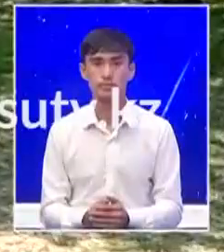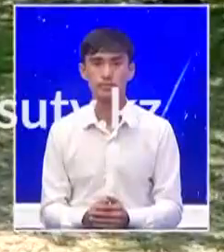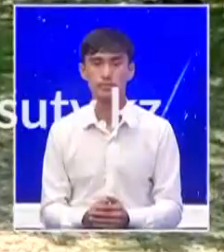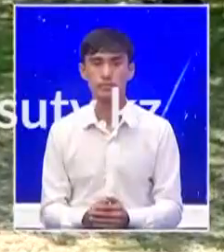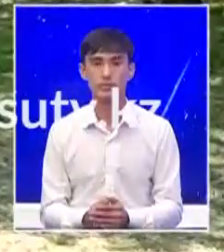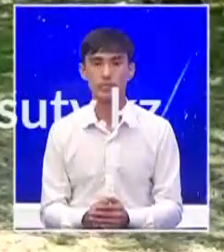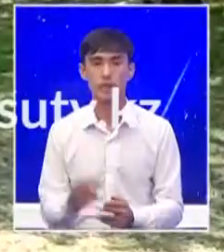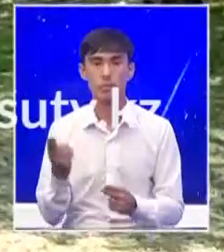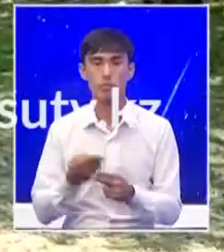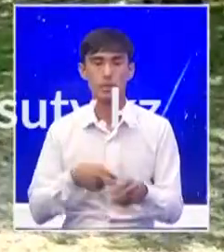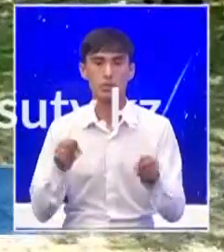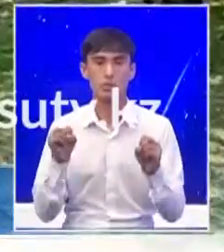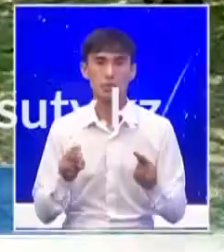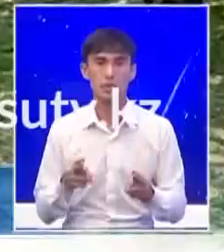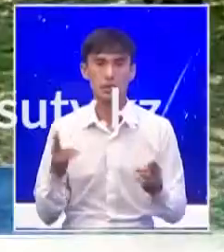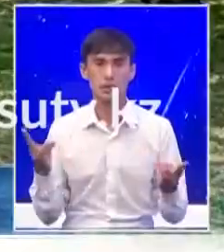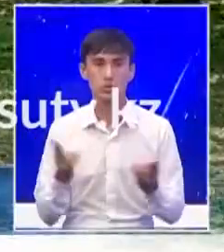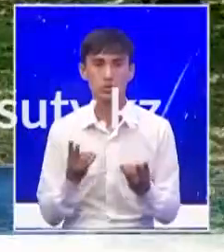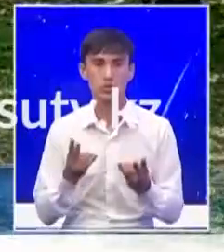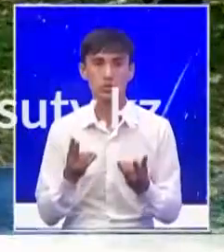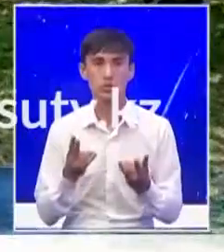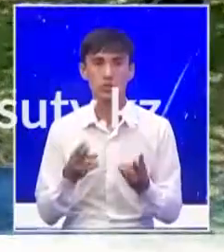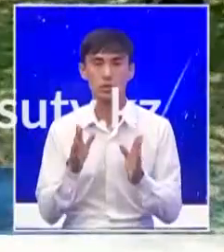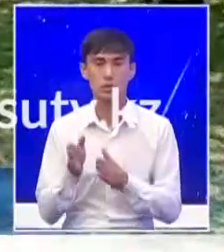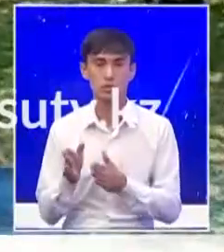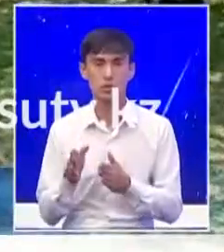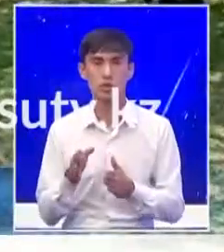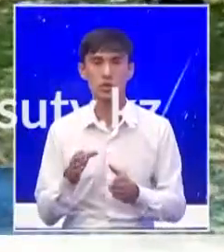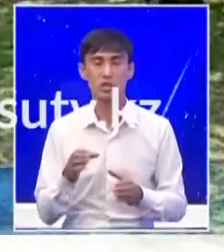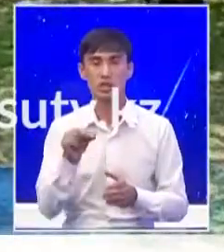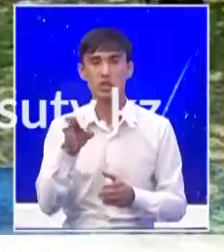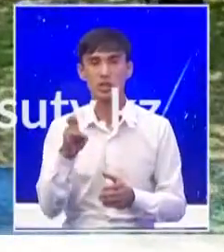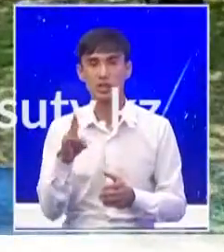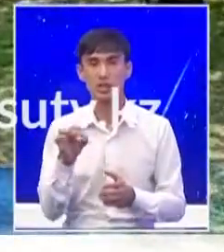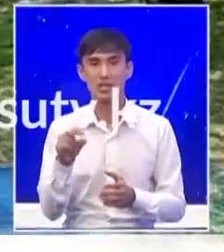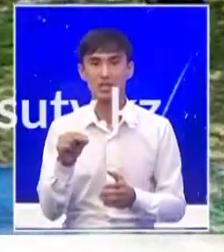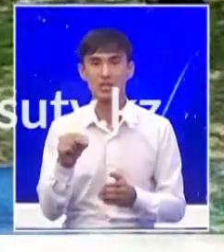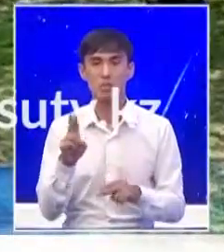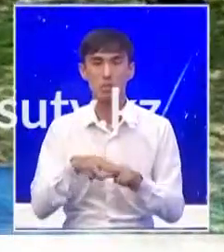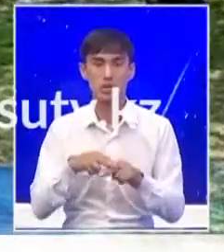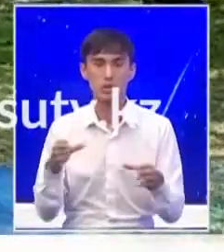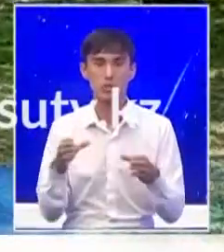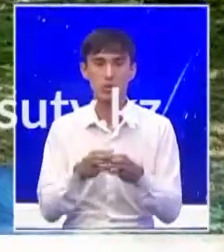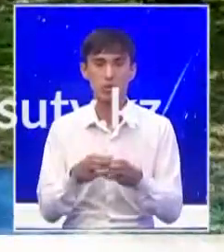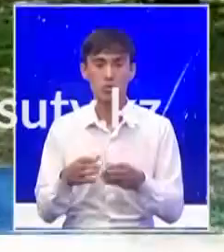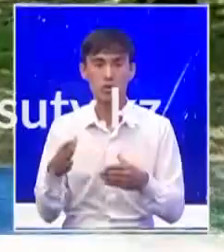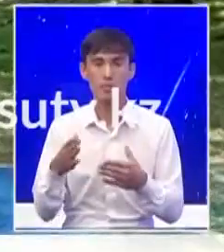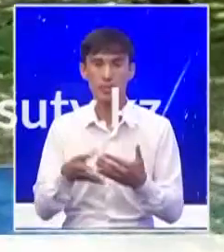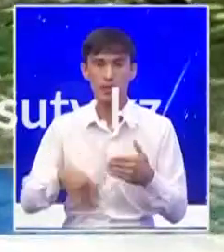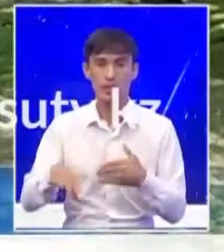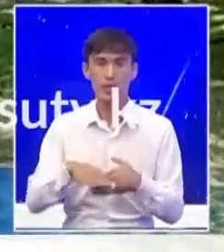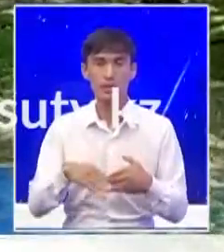Қауіпсіздік кезеңі басталғаннан бері Ұйғыр аудан төтенше жағдайлар бөлім қызметкерлерімен және полиция бөлімі жергілікті